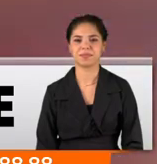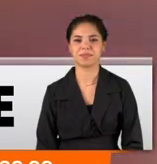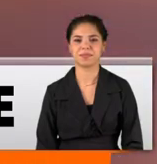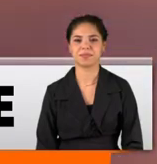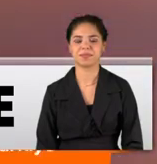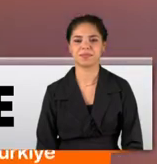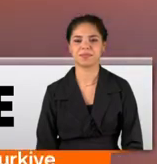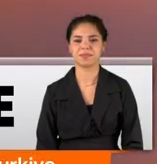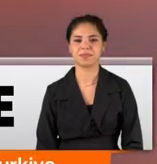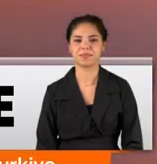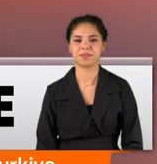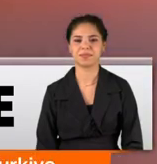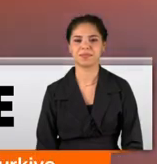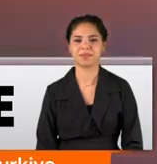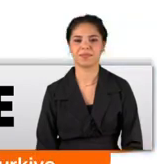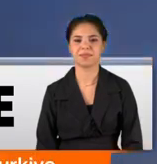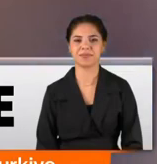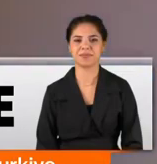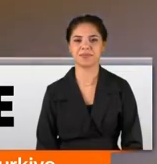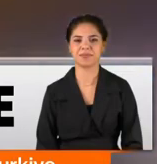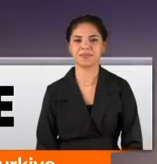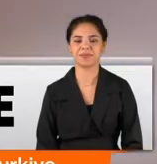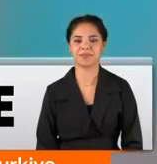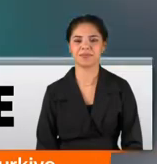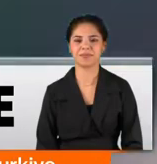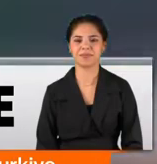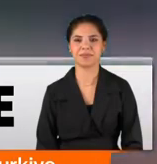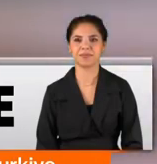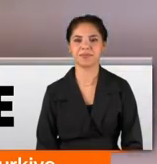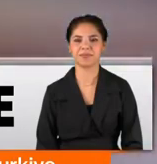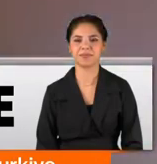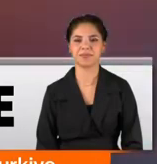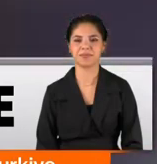ellerimle ördüğüm atkılar sarsın.